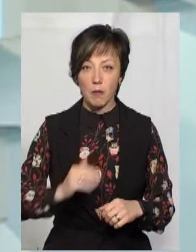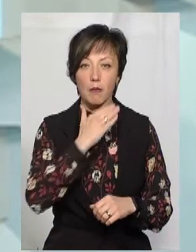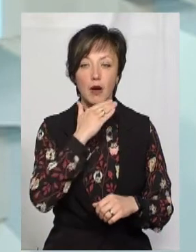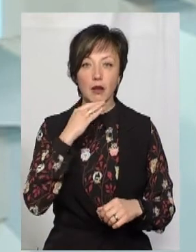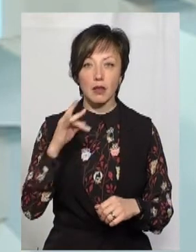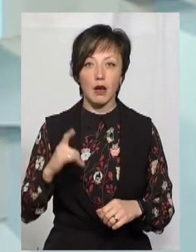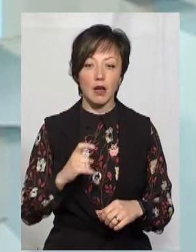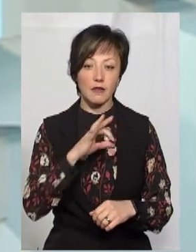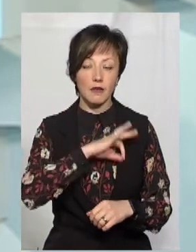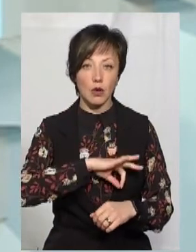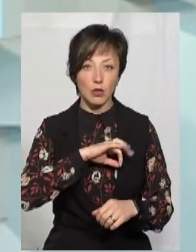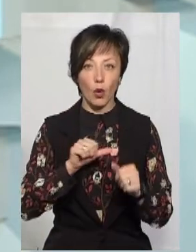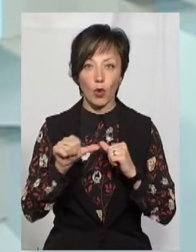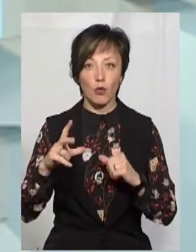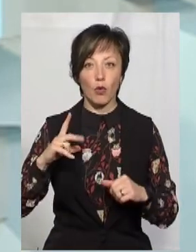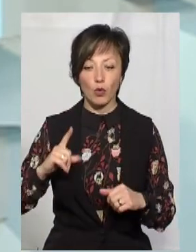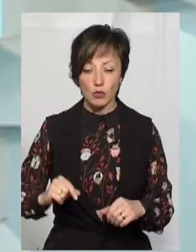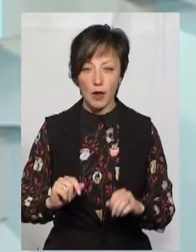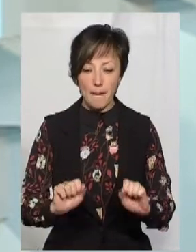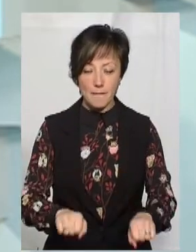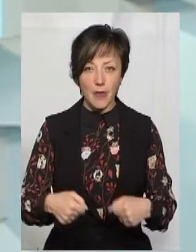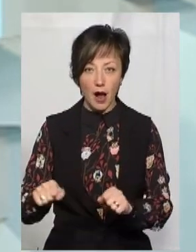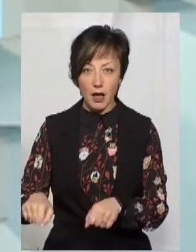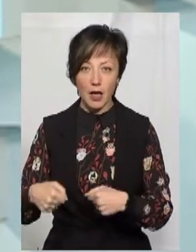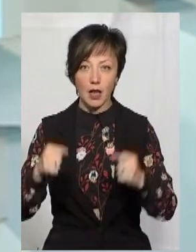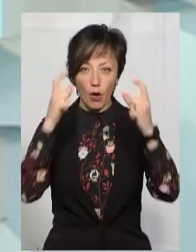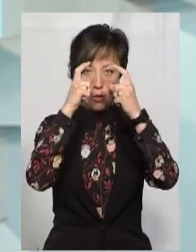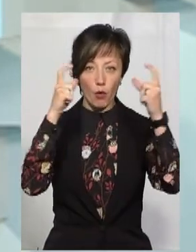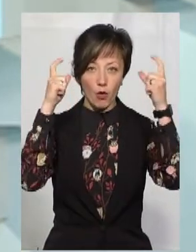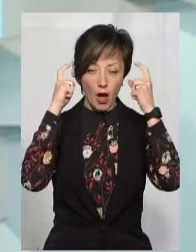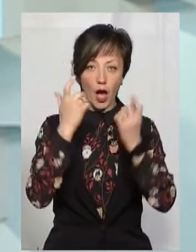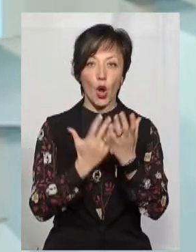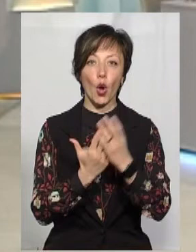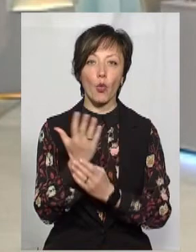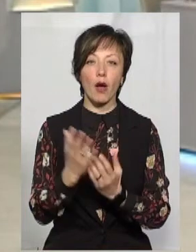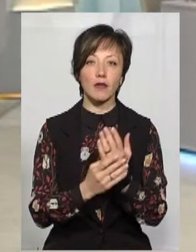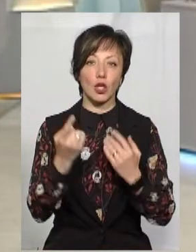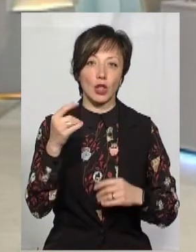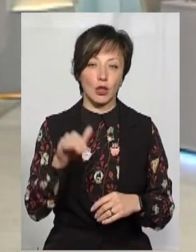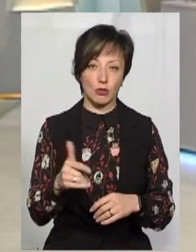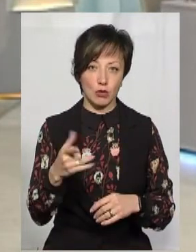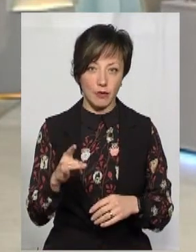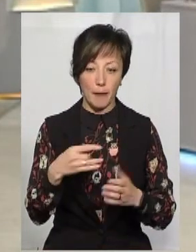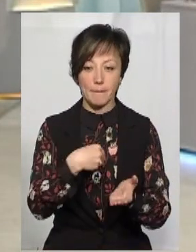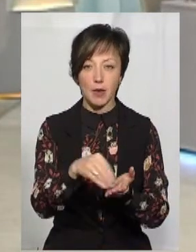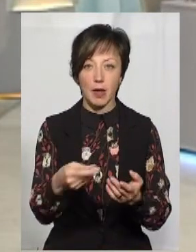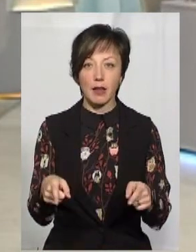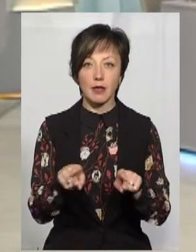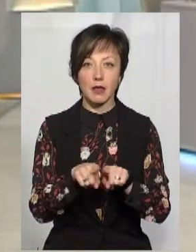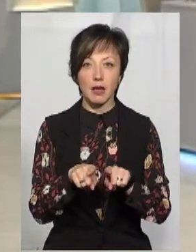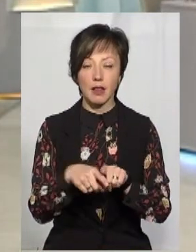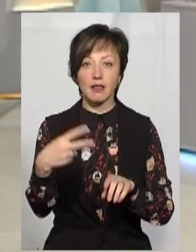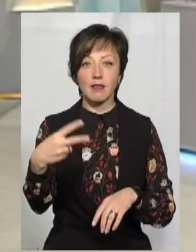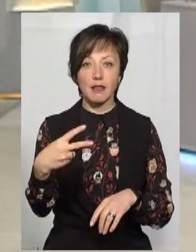багаторазового використання, які, окрім самого костюму, входять ще бахіли, окуляри і рукавиці, коштує майже 1000 гривень. Ми передали таких костюмів тільки